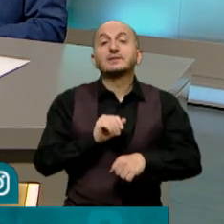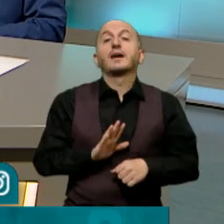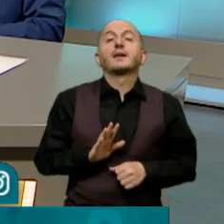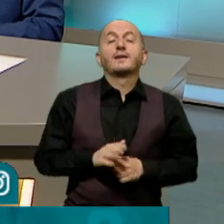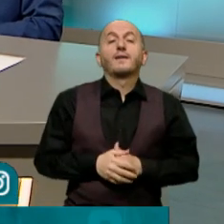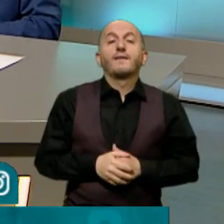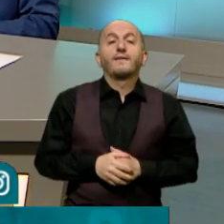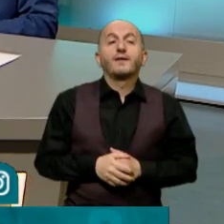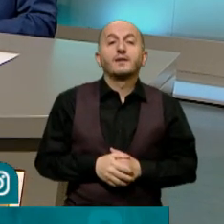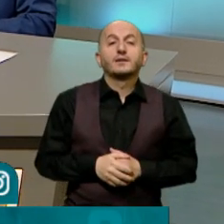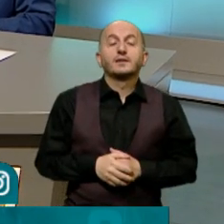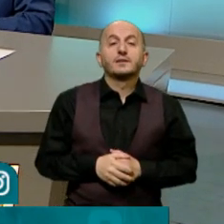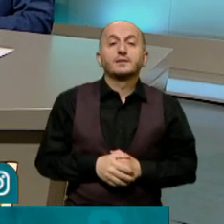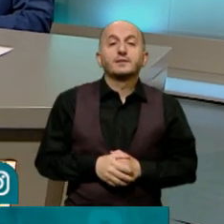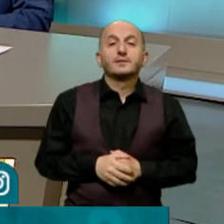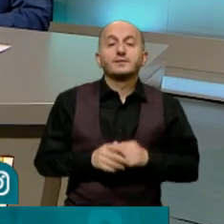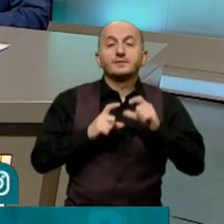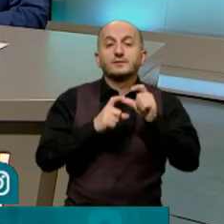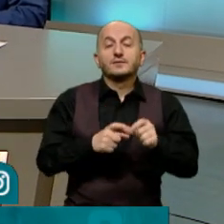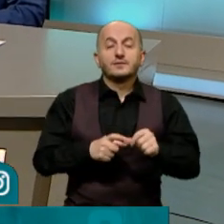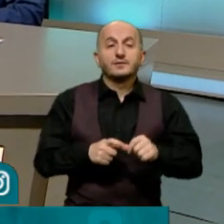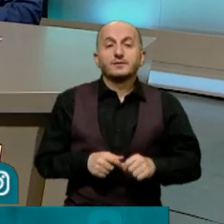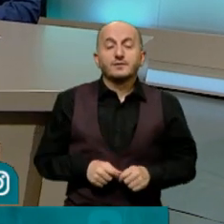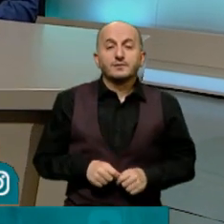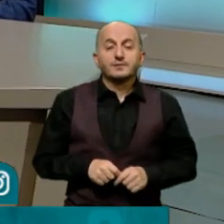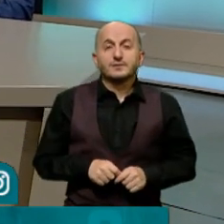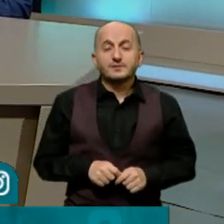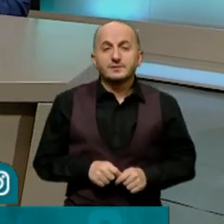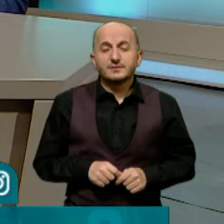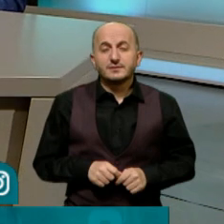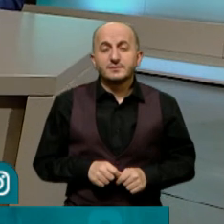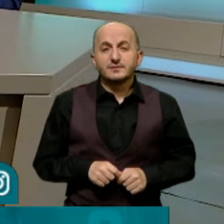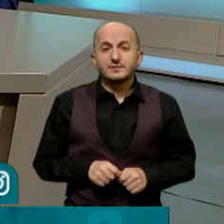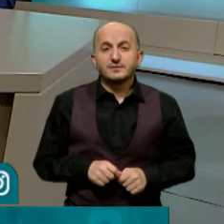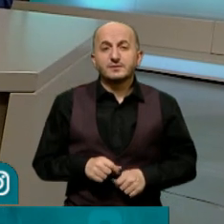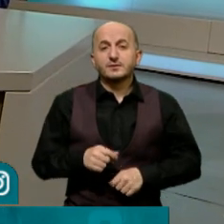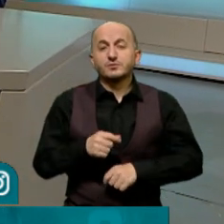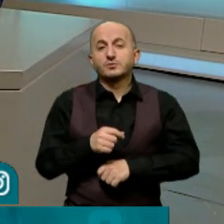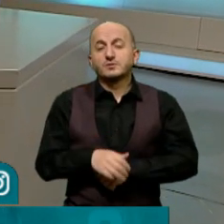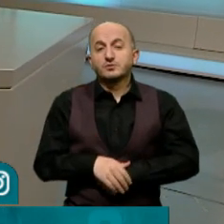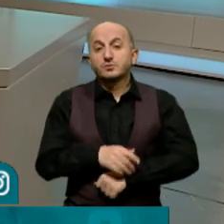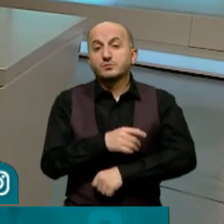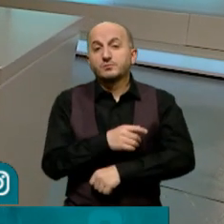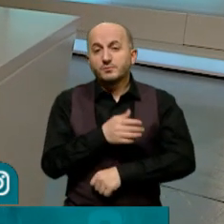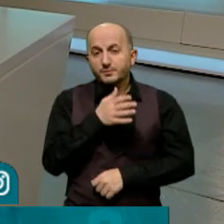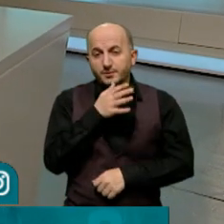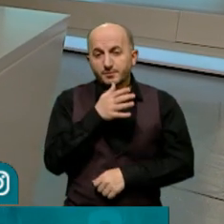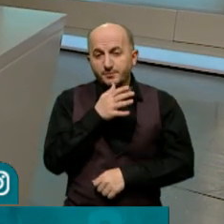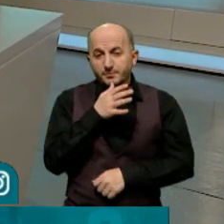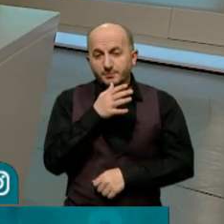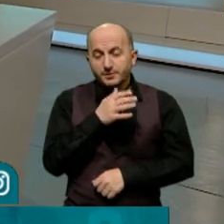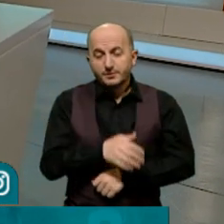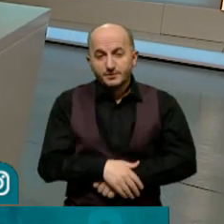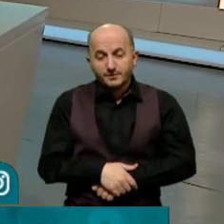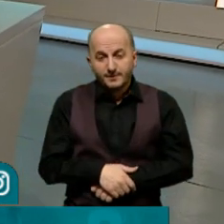geçtikten sonra boğazına. Onu da söylerim hocam. Soralım Sabira Hanım da bir şey soracağım. Evlatlık olduğunu biliyor mu evladınız? Biliyor. Tamam, biliyor.